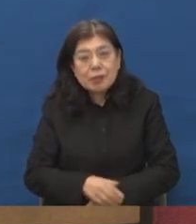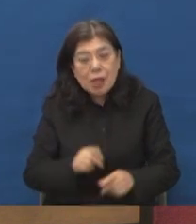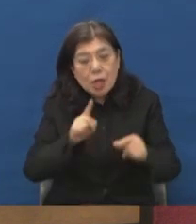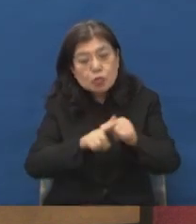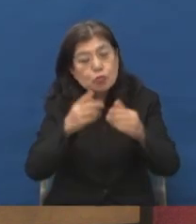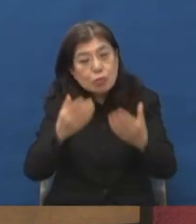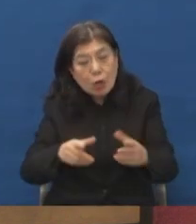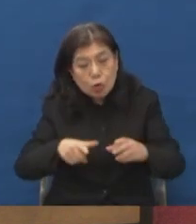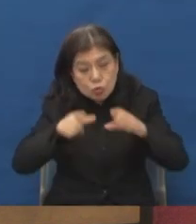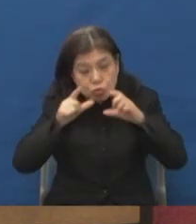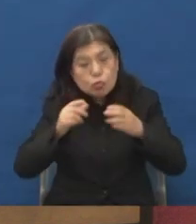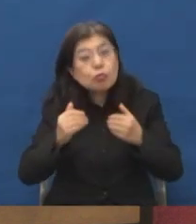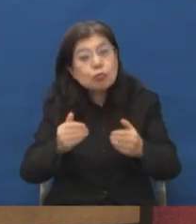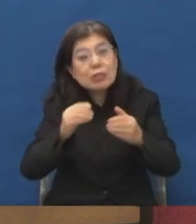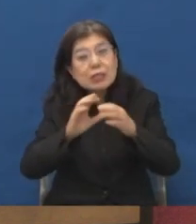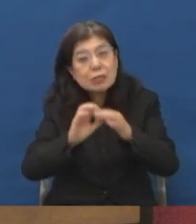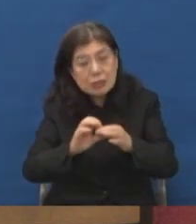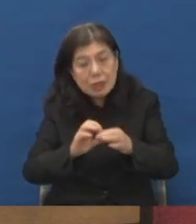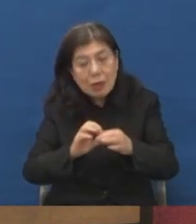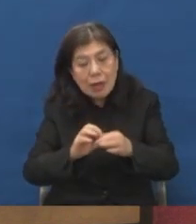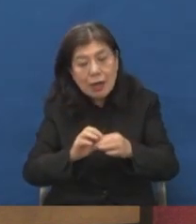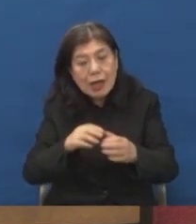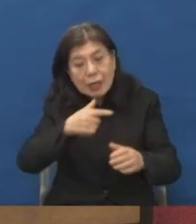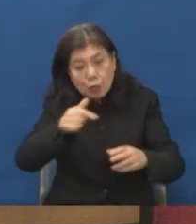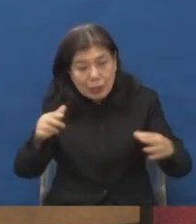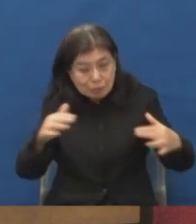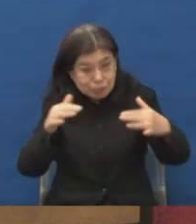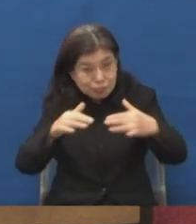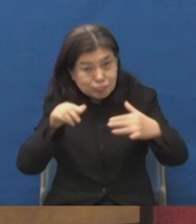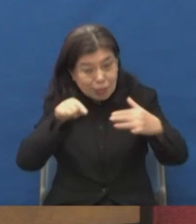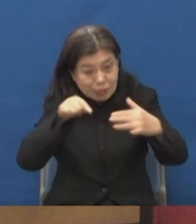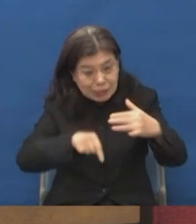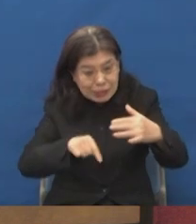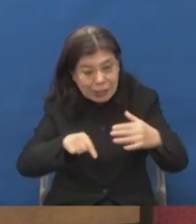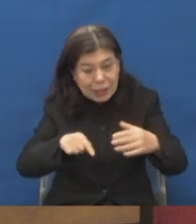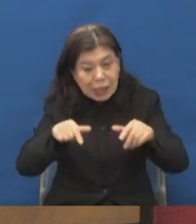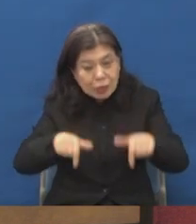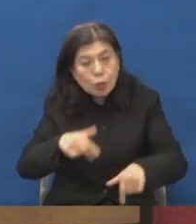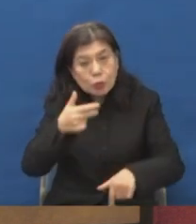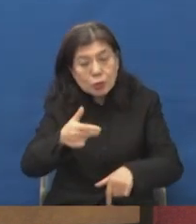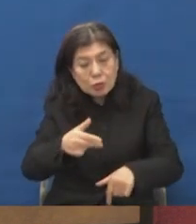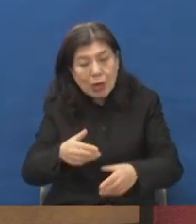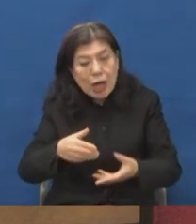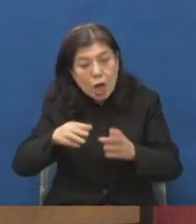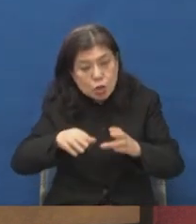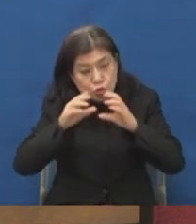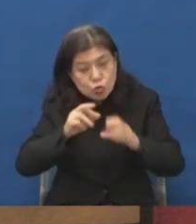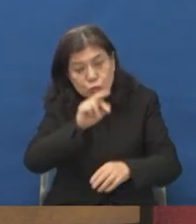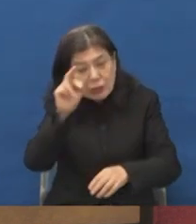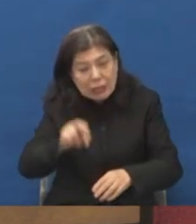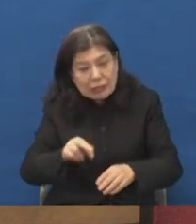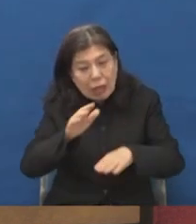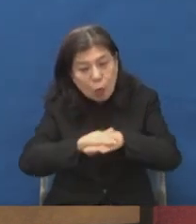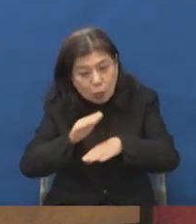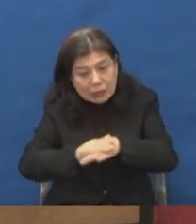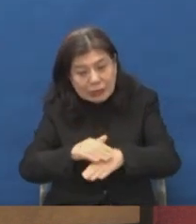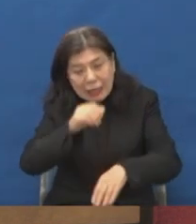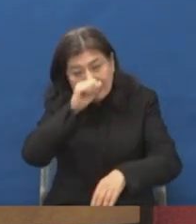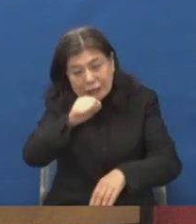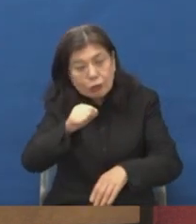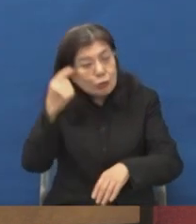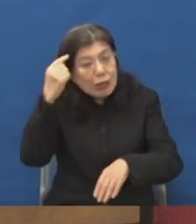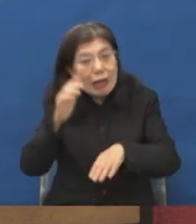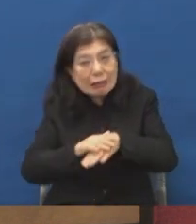については、さまざまな議論がある中、本市では給食センター方式が最適だとする考えについて、初期コスト